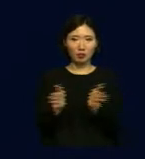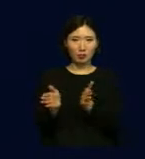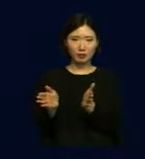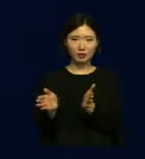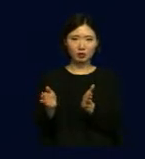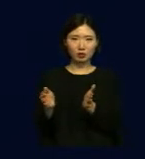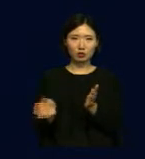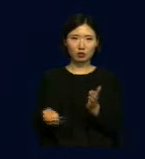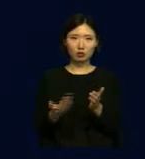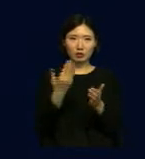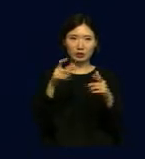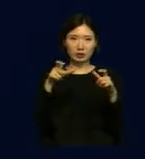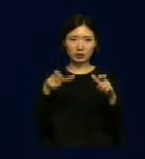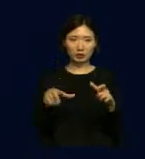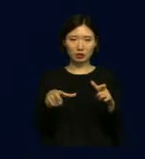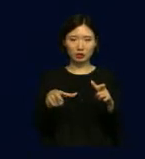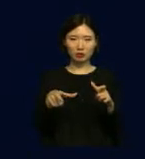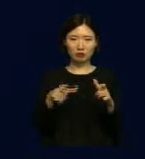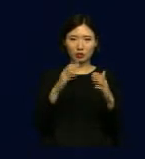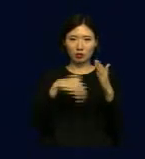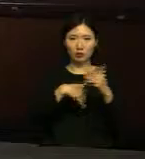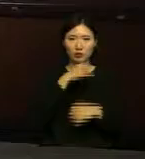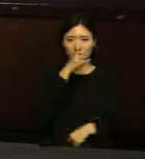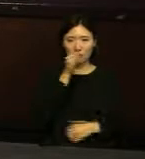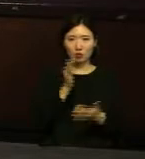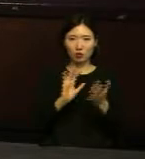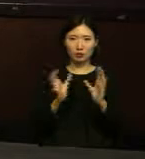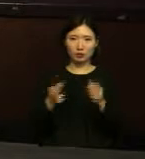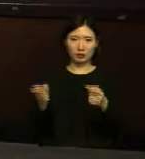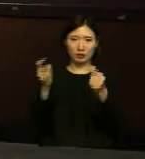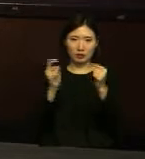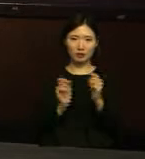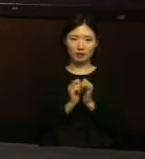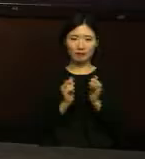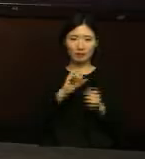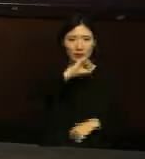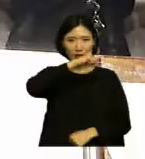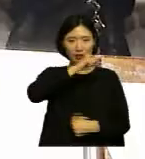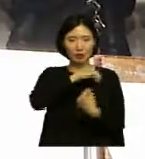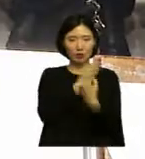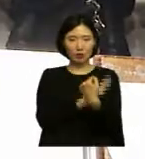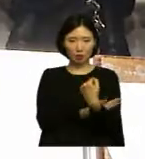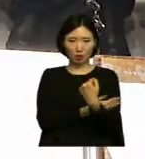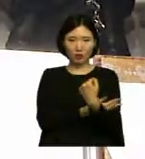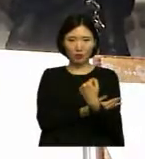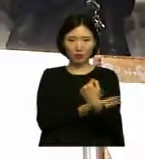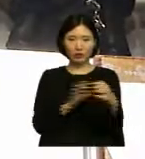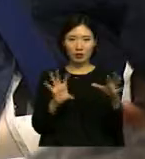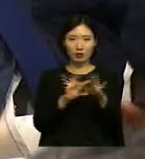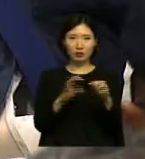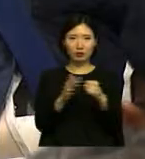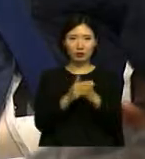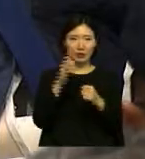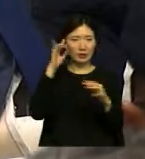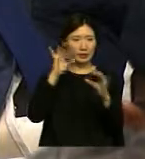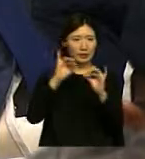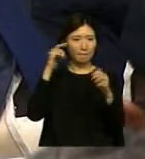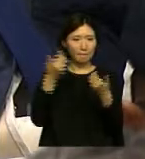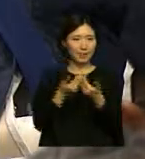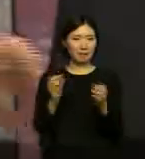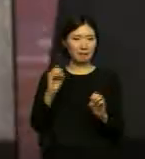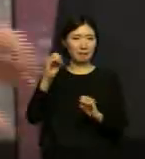변경하는 내용을 다루고 있습니다. 공청회에 참석한 주민들은 재산권과 직결되기 때문에 찬반 의견이 팽팽히